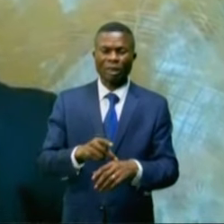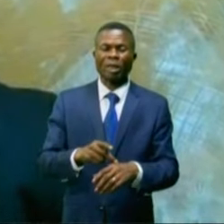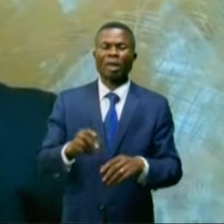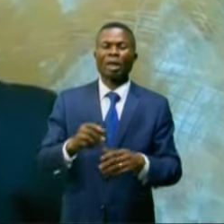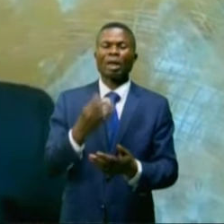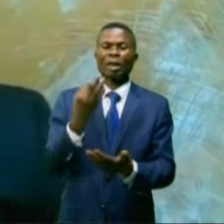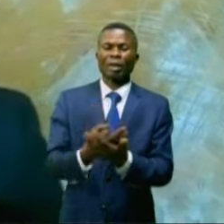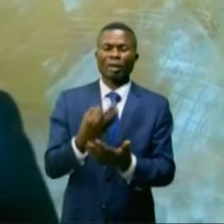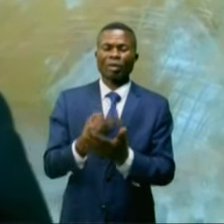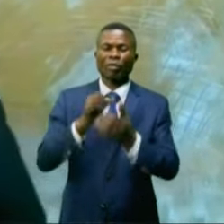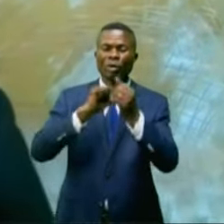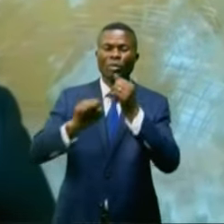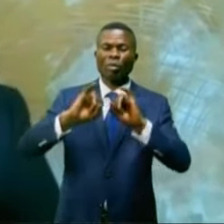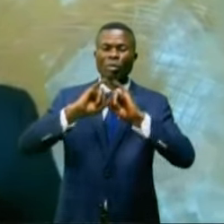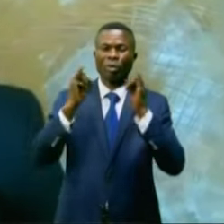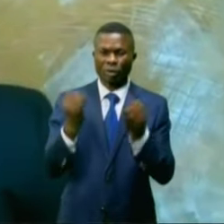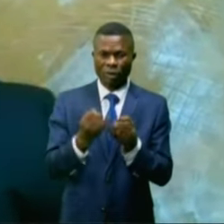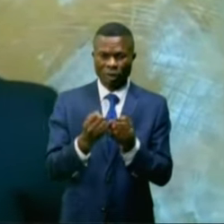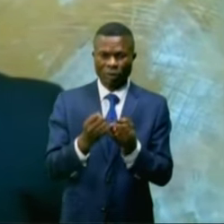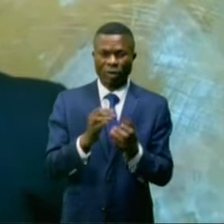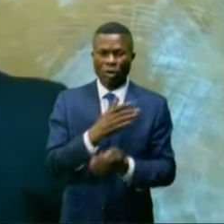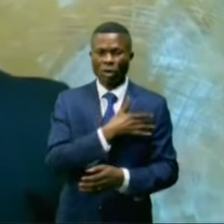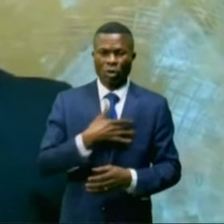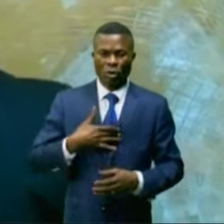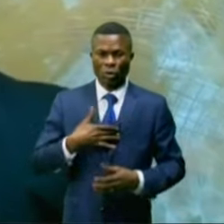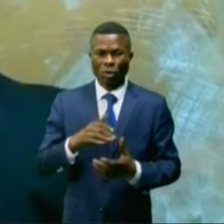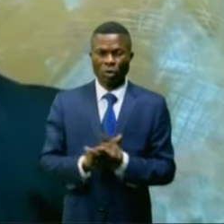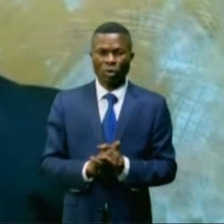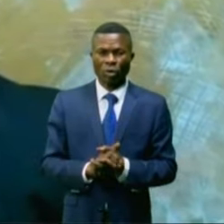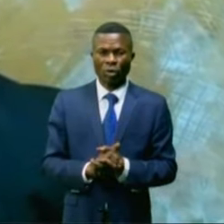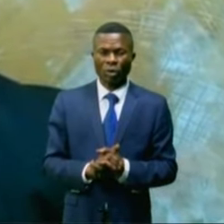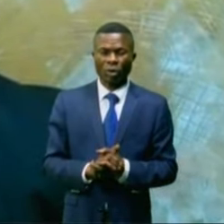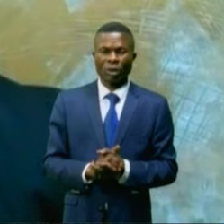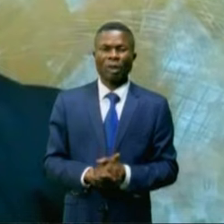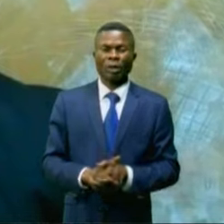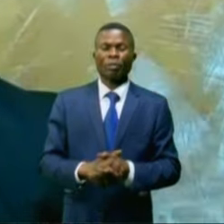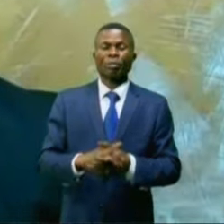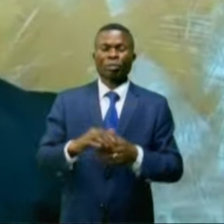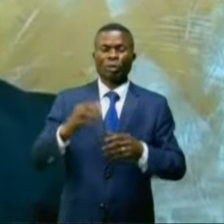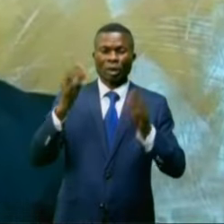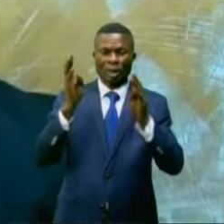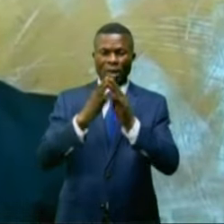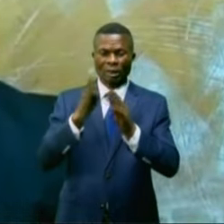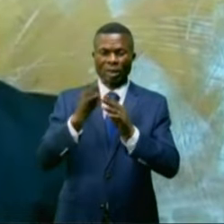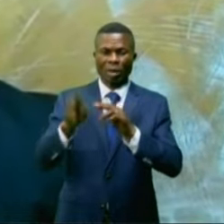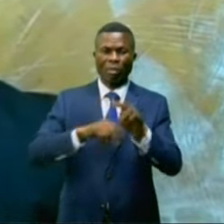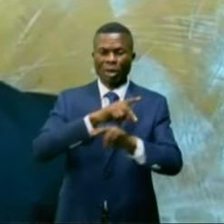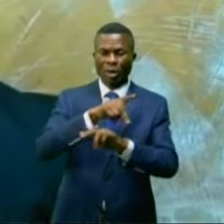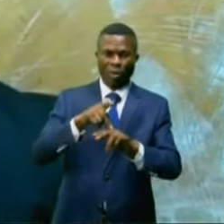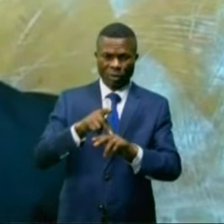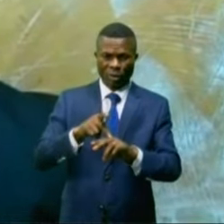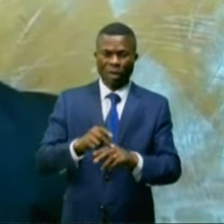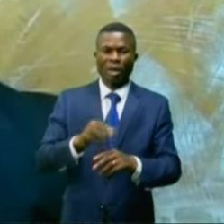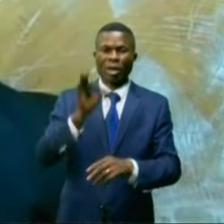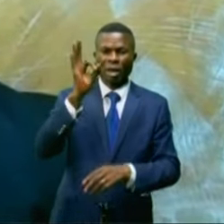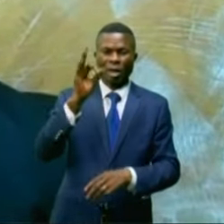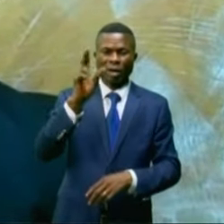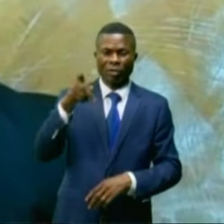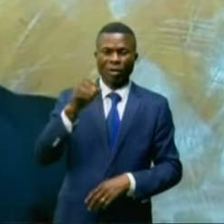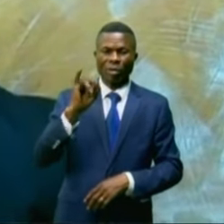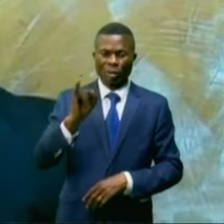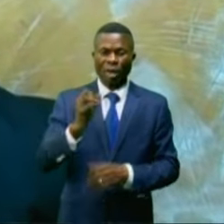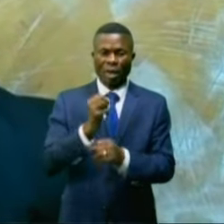Kasaï central que dirige son Excellence Joseph Moïse Kamboulou-Nkonko, le FPI est très disposé